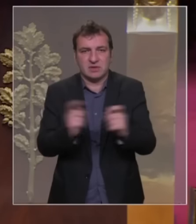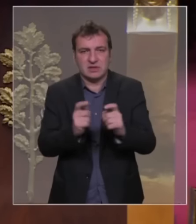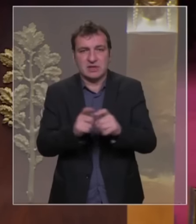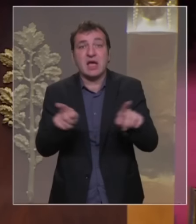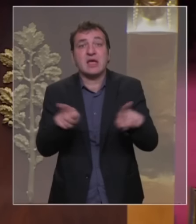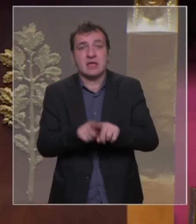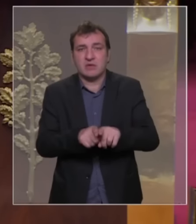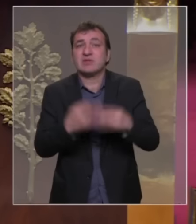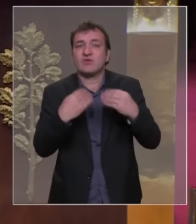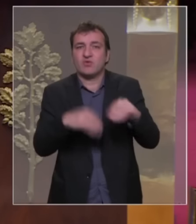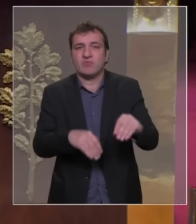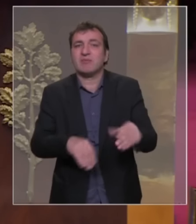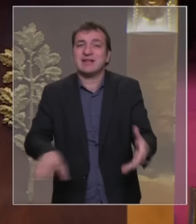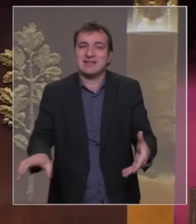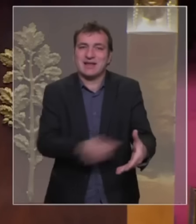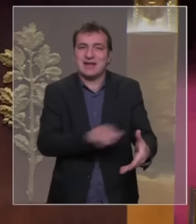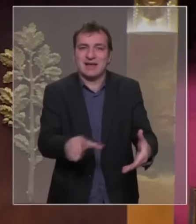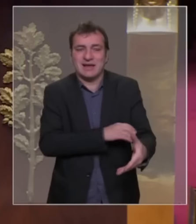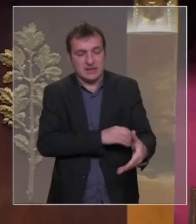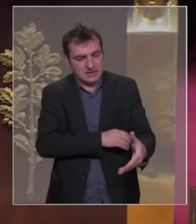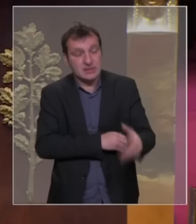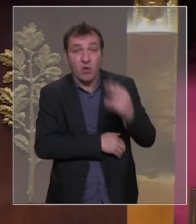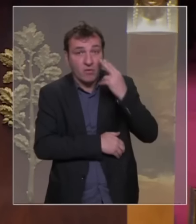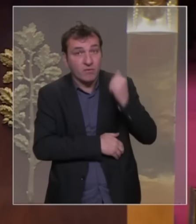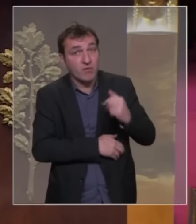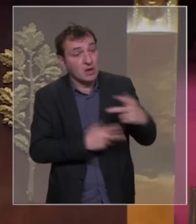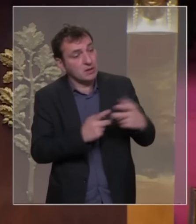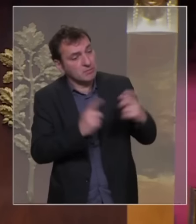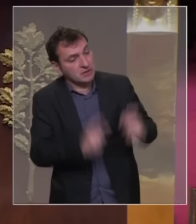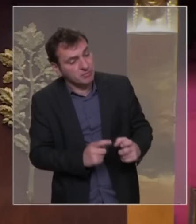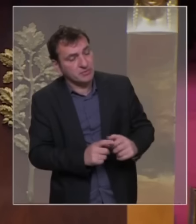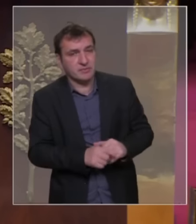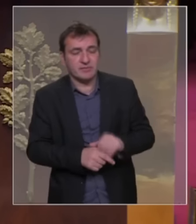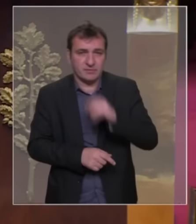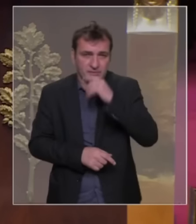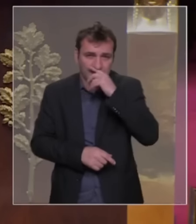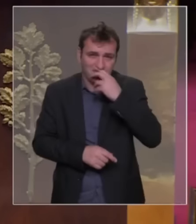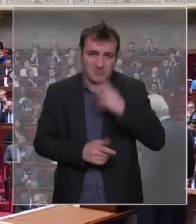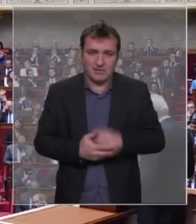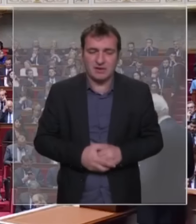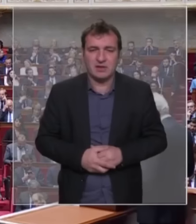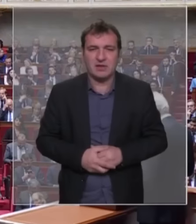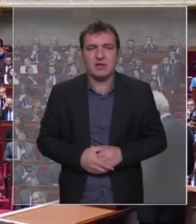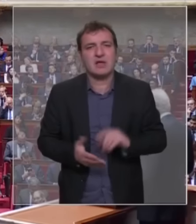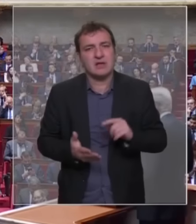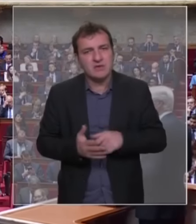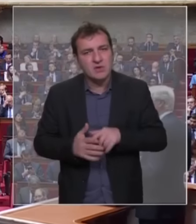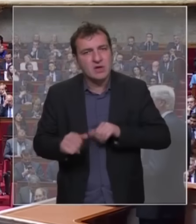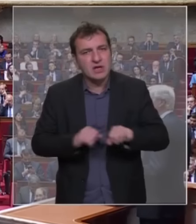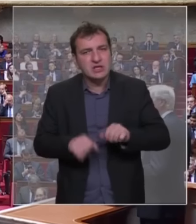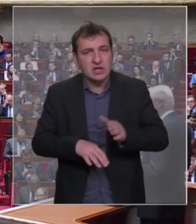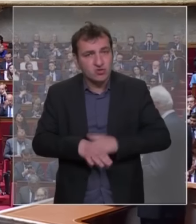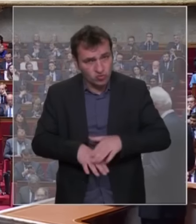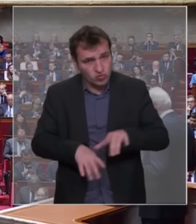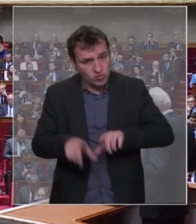du supermarché. Il faut aussi, mesdames et messieurs les députés, agir sur le